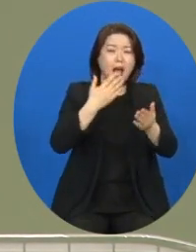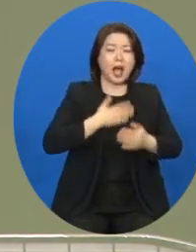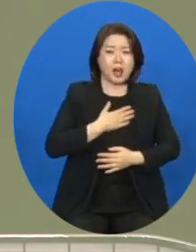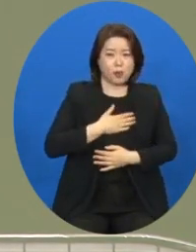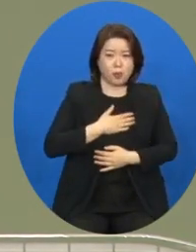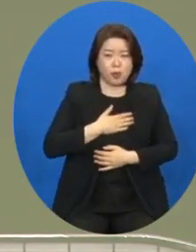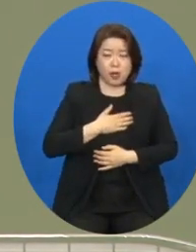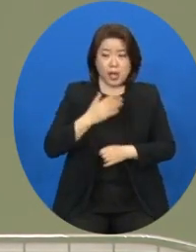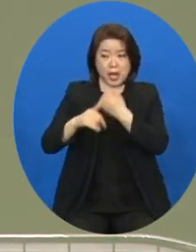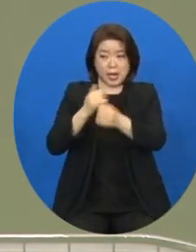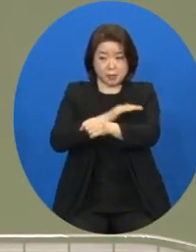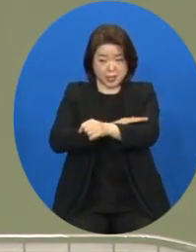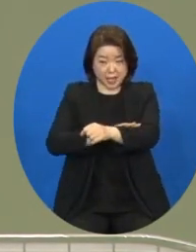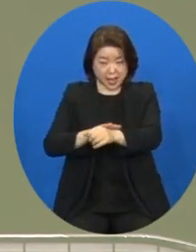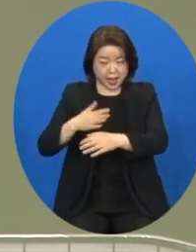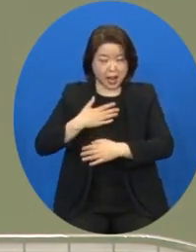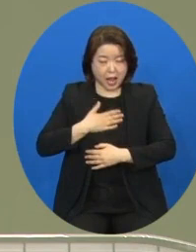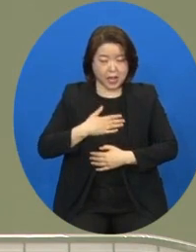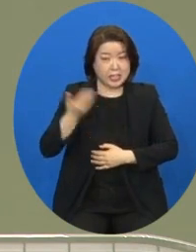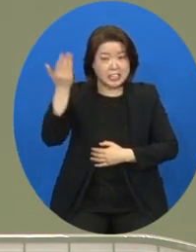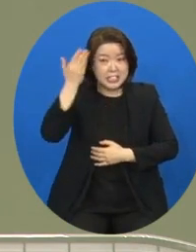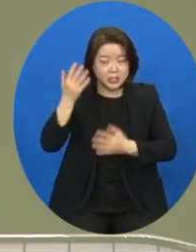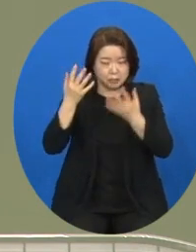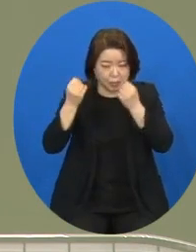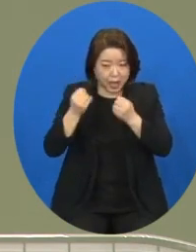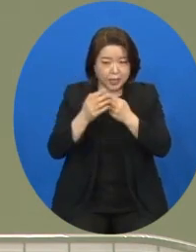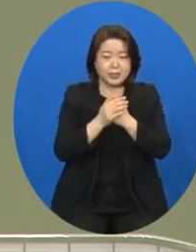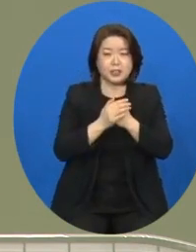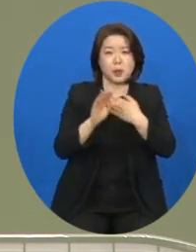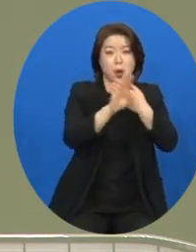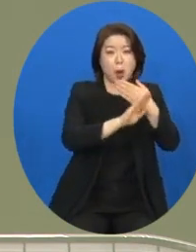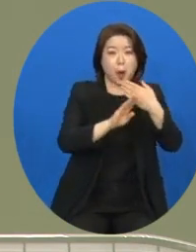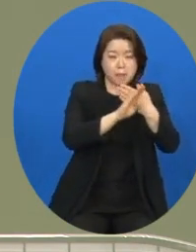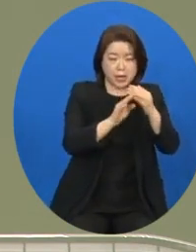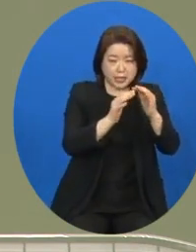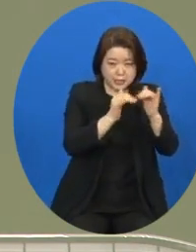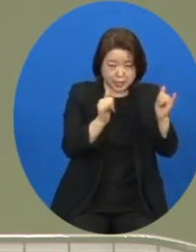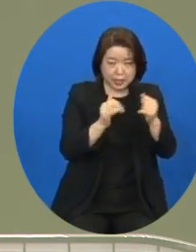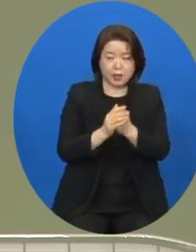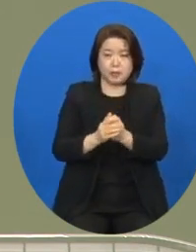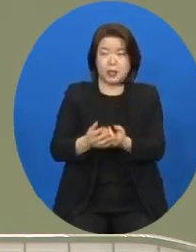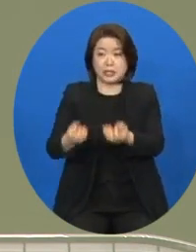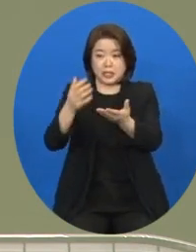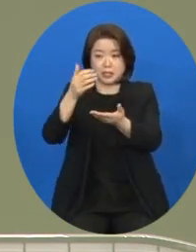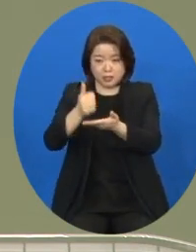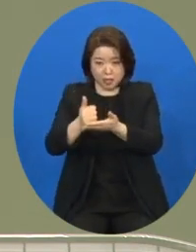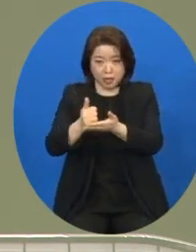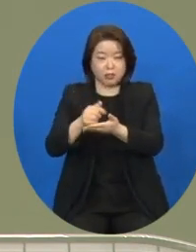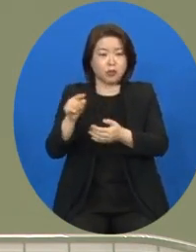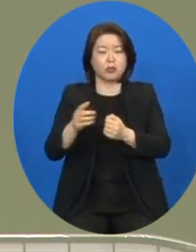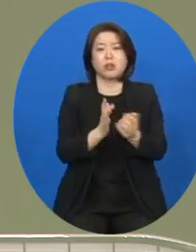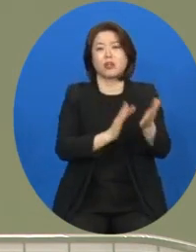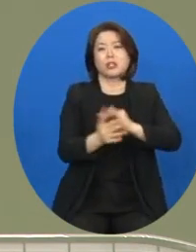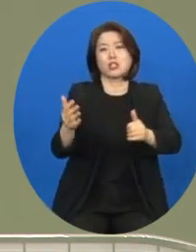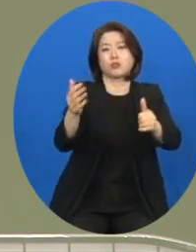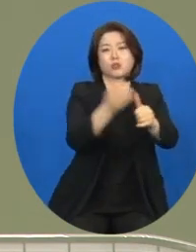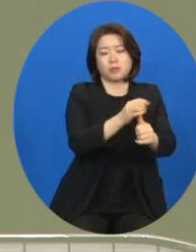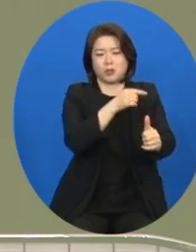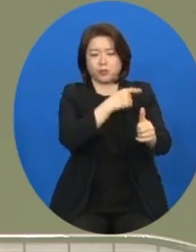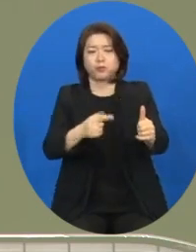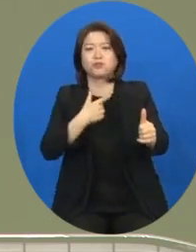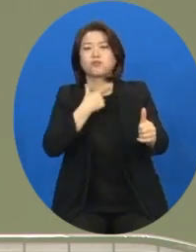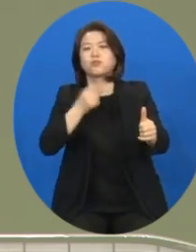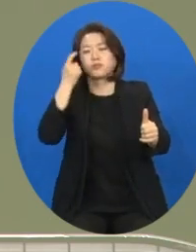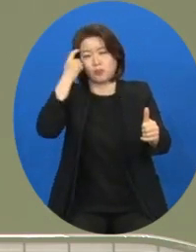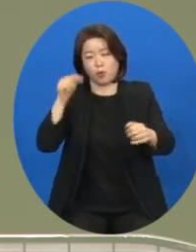제사장, 바리새파 사람들, 그 사람들은 예수님을 잡아 죽이려고 했습니다. 자, 이처럼